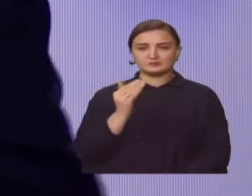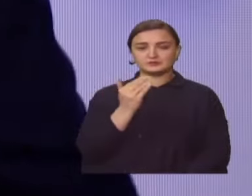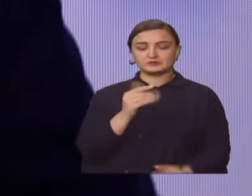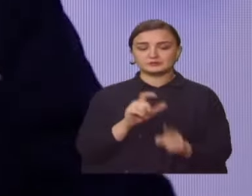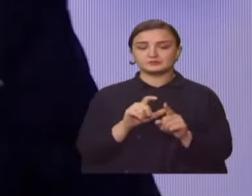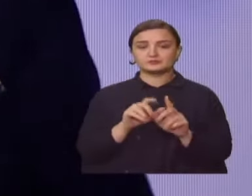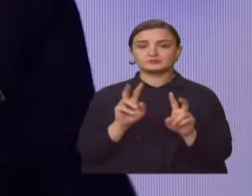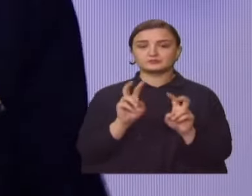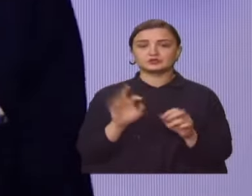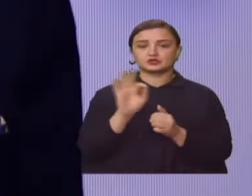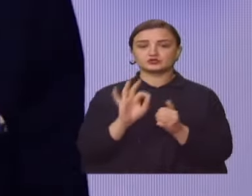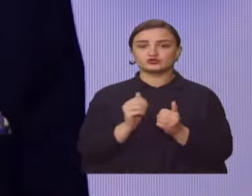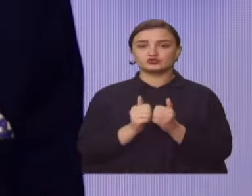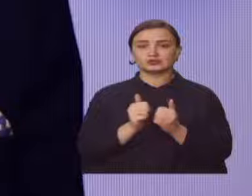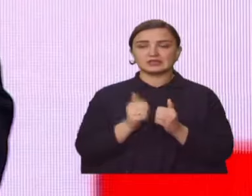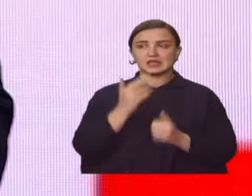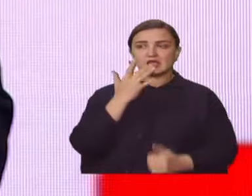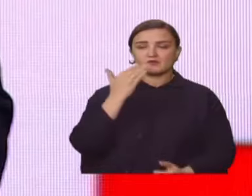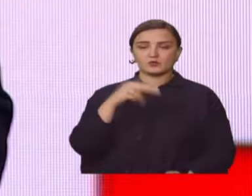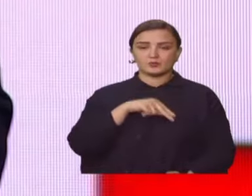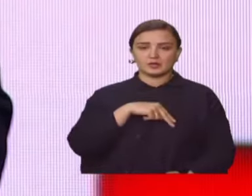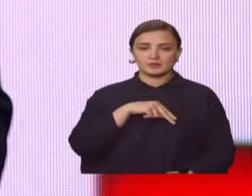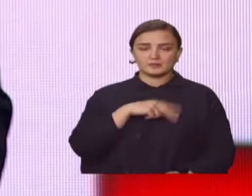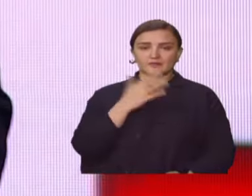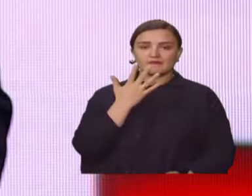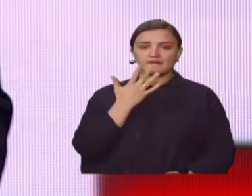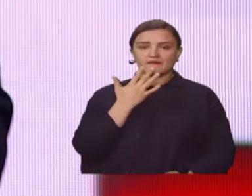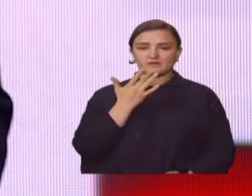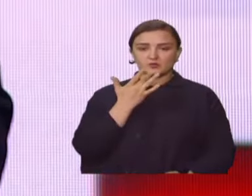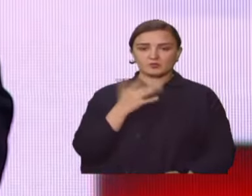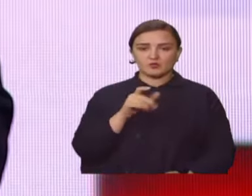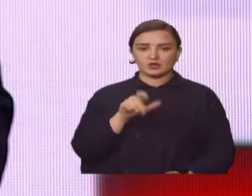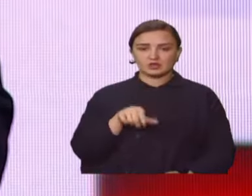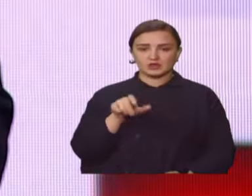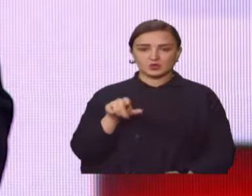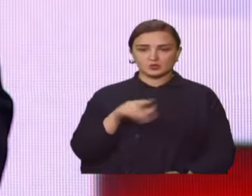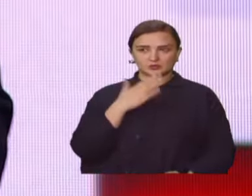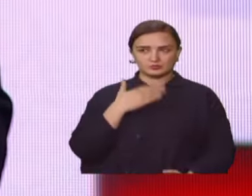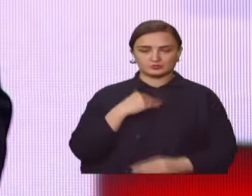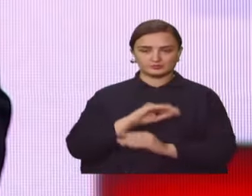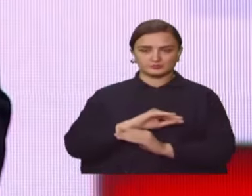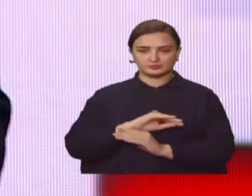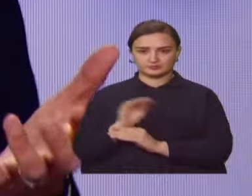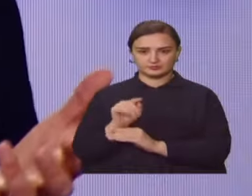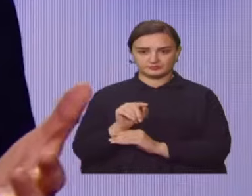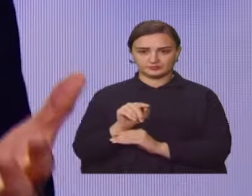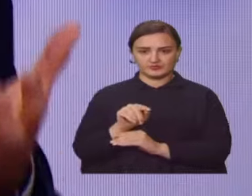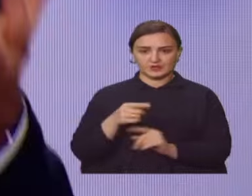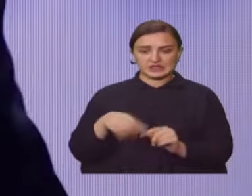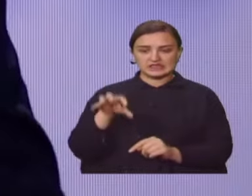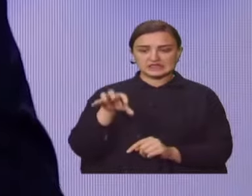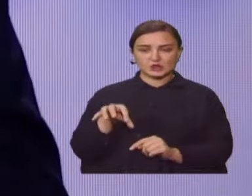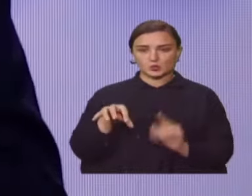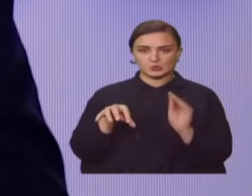ამას უწოდებთ ხოლმე ხშირად ევრო პარლამენტარები, ევრო პოლიტიკოსების მიმართ, ევროკავშირის წარმომადგენელ პოლიტიკოსების მიმართ და არა ინსტიტუციის მიმართ.